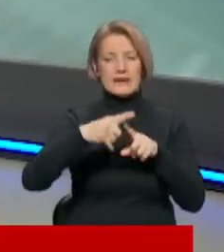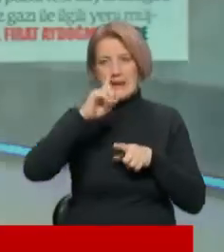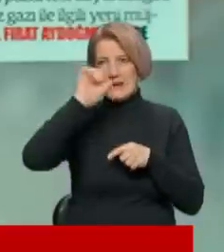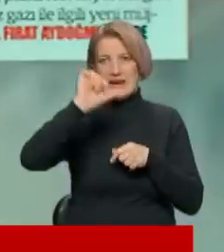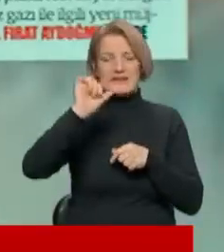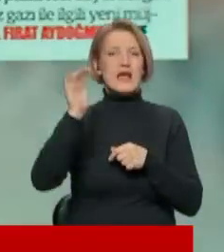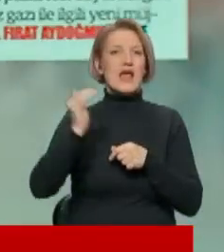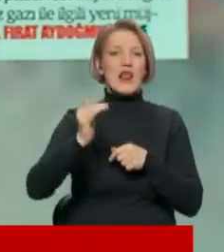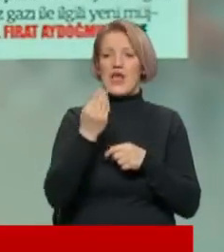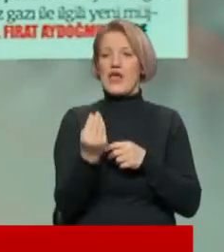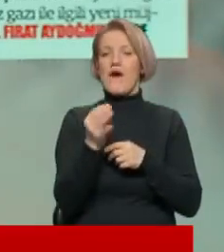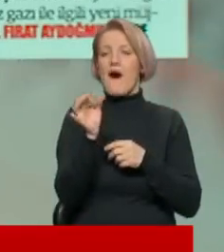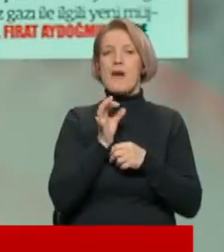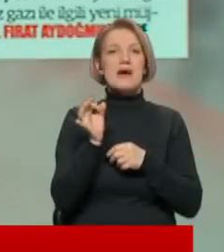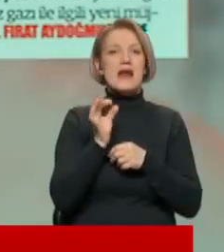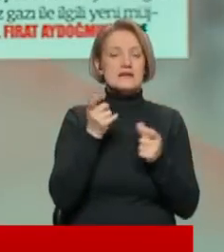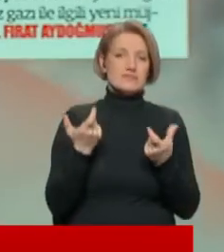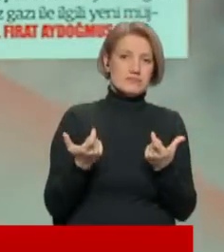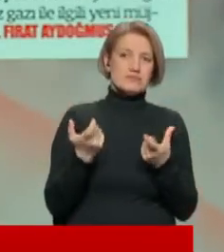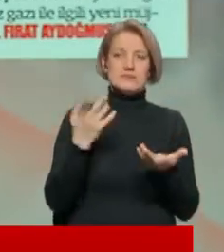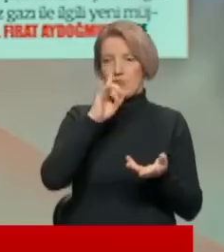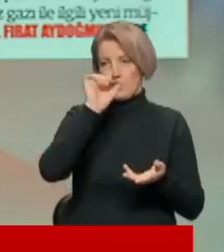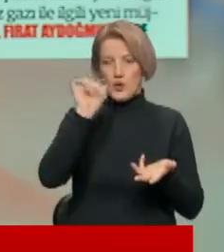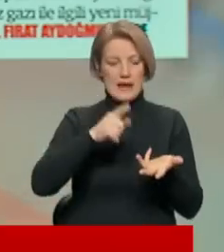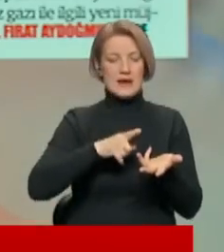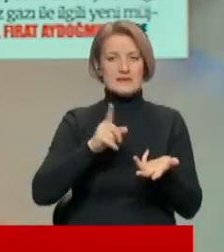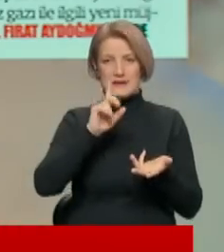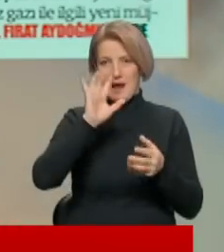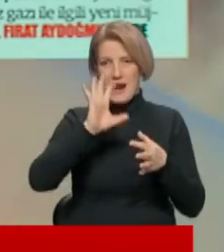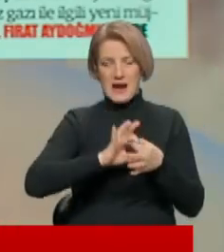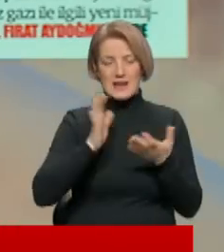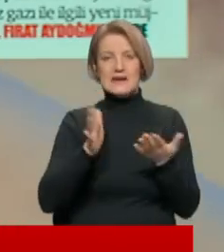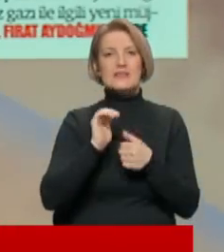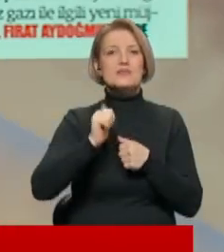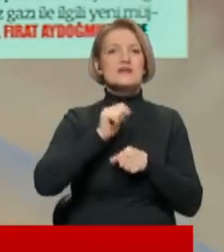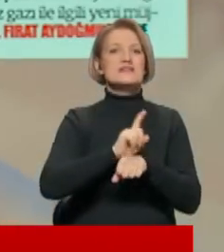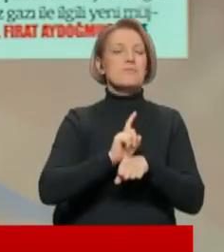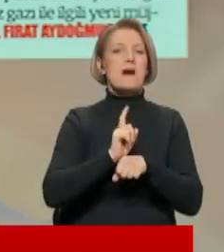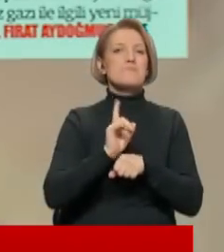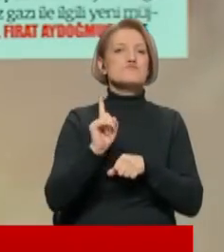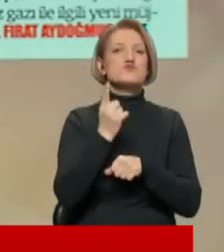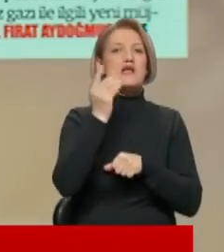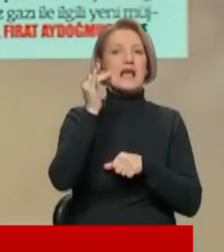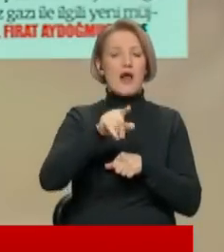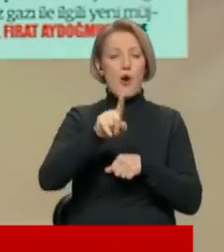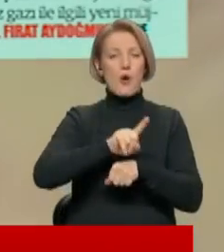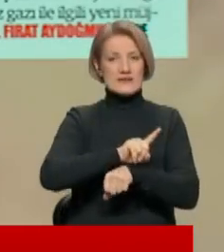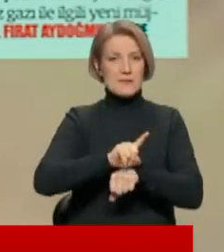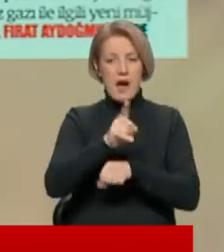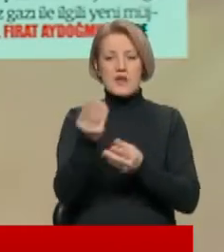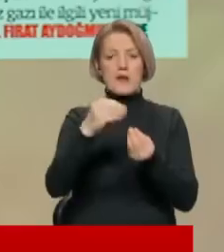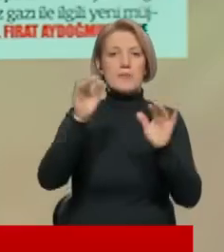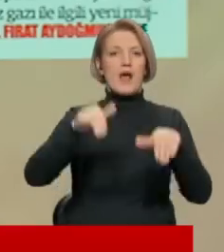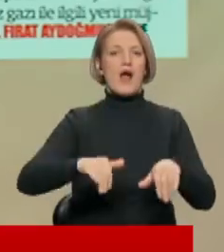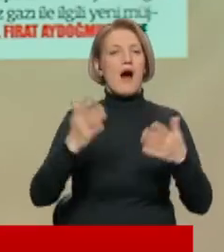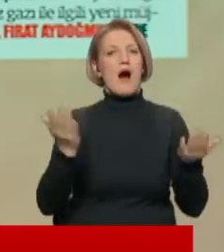gazdan gelecek iyi habere kilitlendi doğalgazla ilgili ne zaman Müjde gelse o zaman da zam